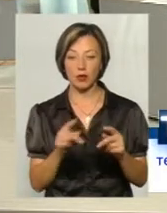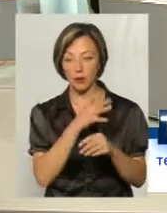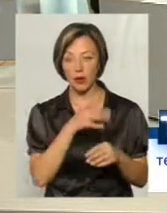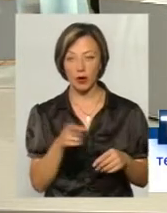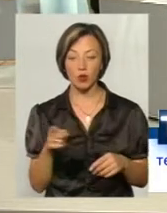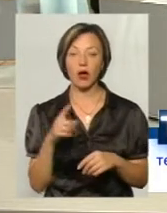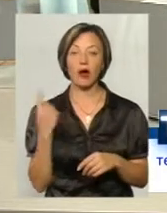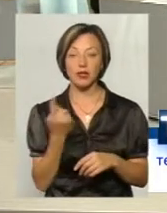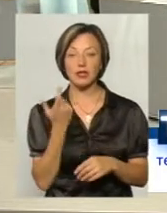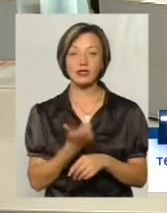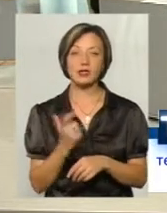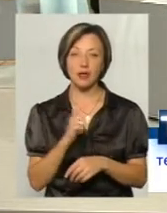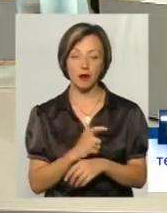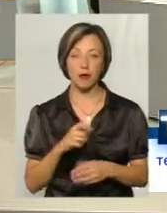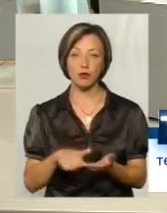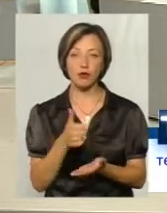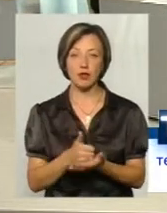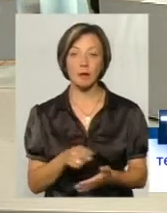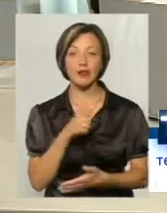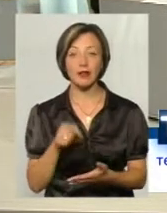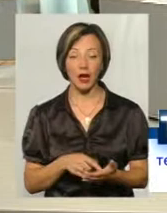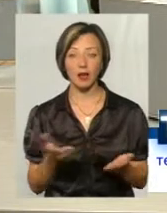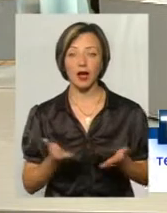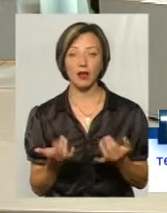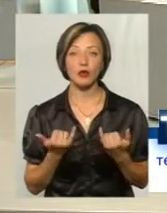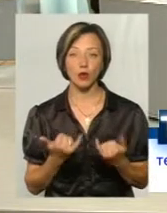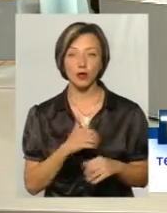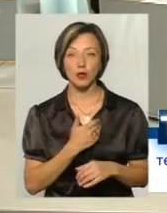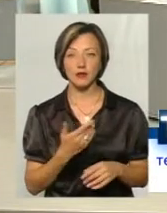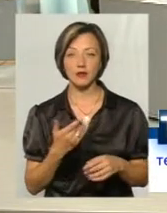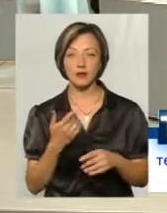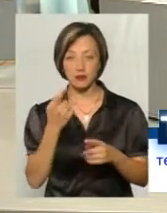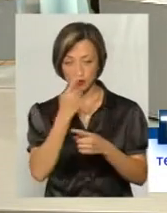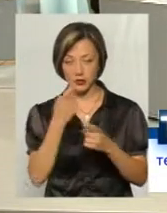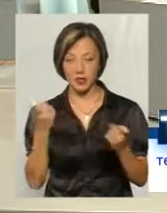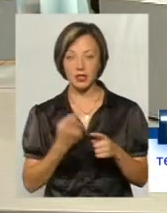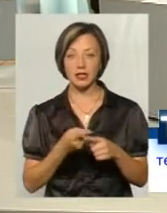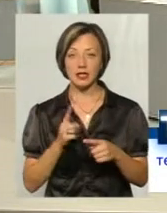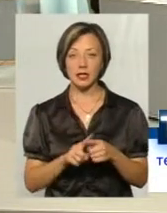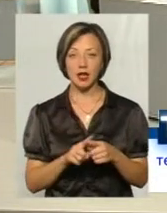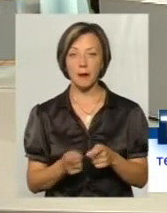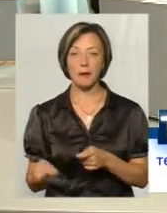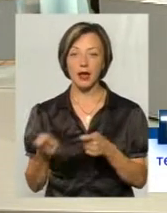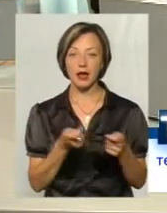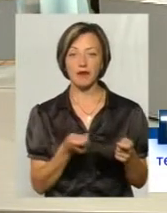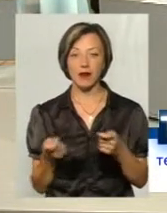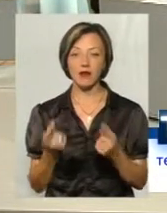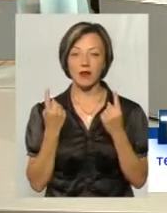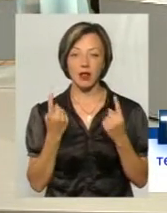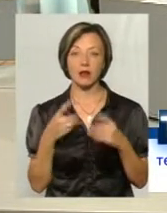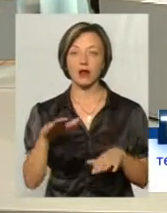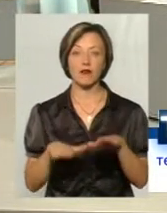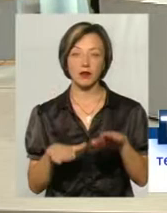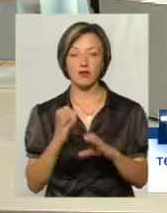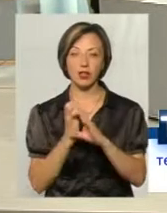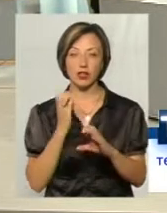одне, а саме таке основне питання, яке я сьогодні хотів би його зацепити, а це перевезення великовагових вантажів